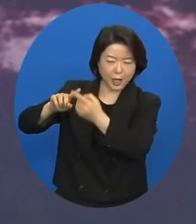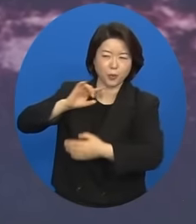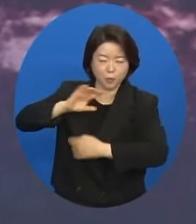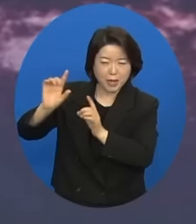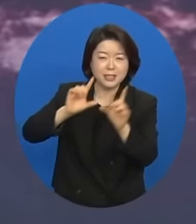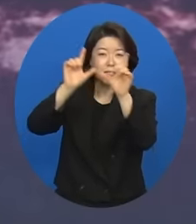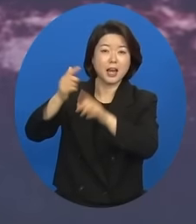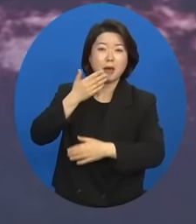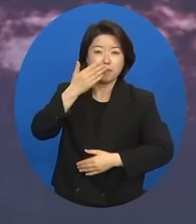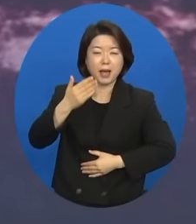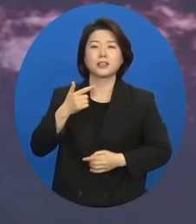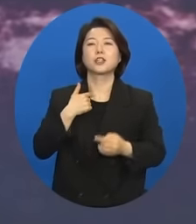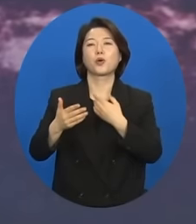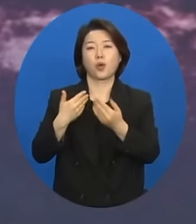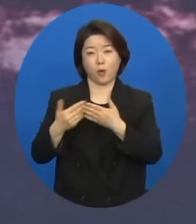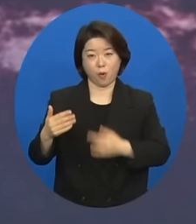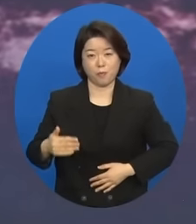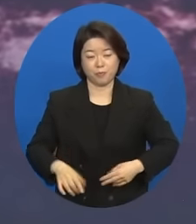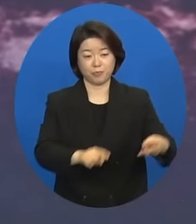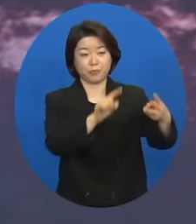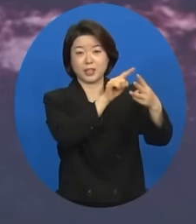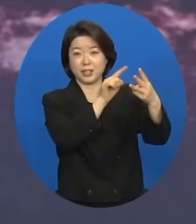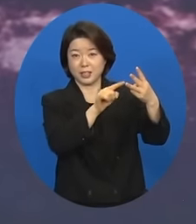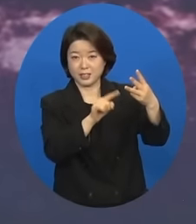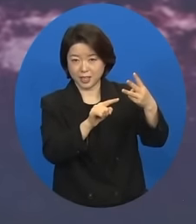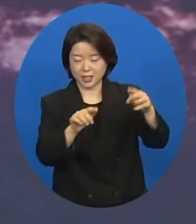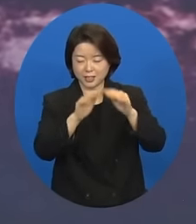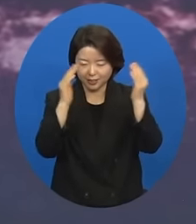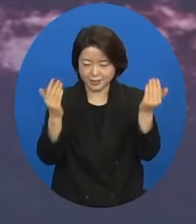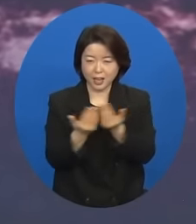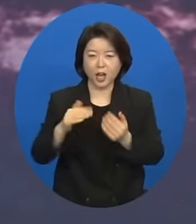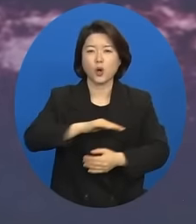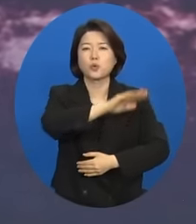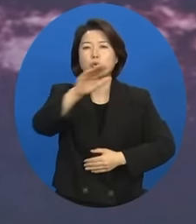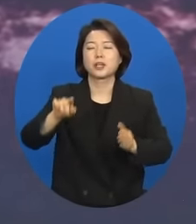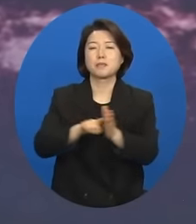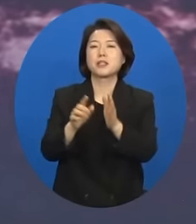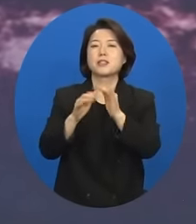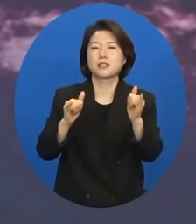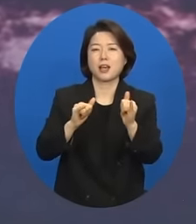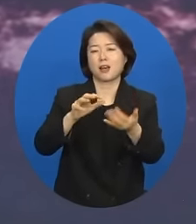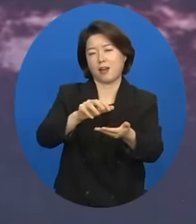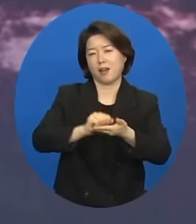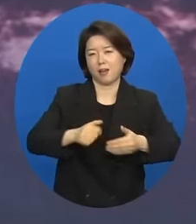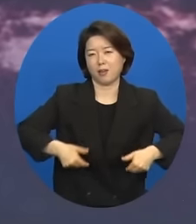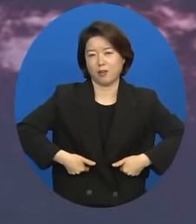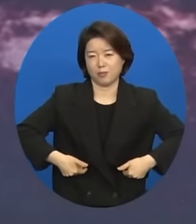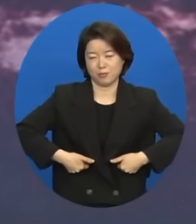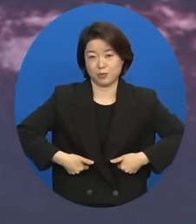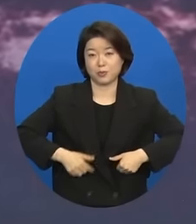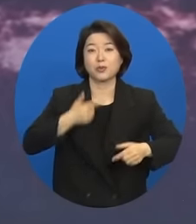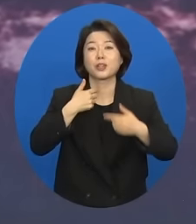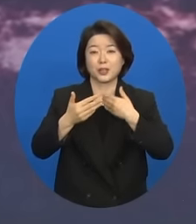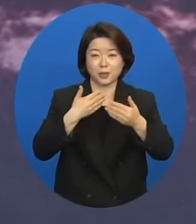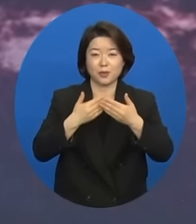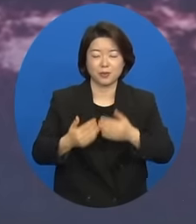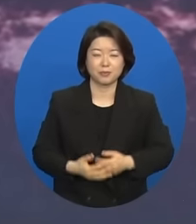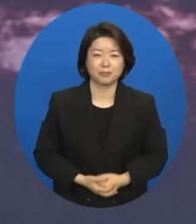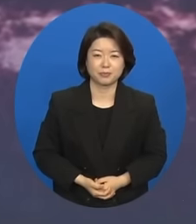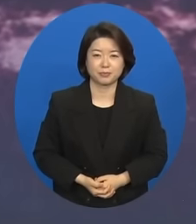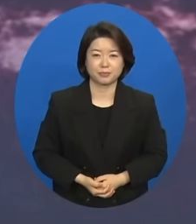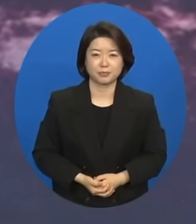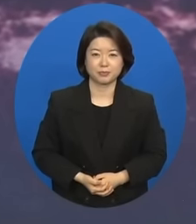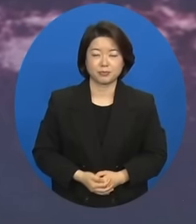있는 그런 경험들이 모든 세 가지가 우리 모든 그리스도인들에게 사실은 있어야 하는 경험들 있니다